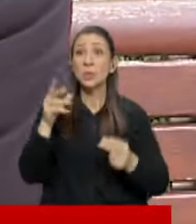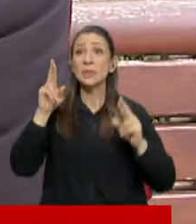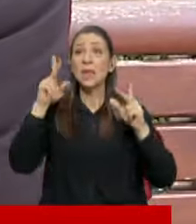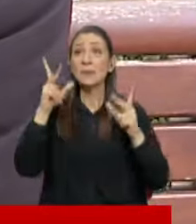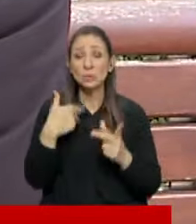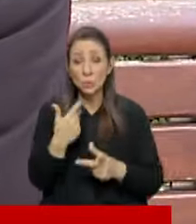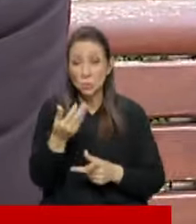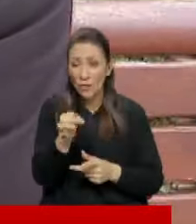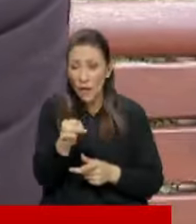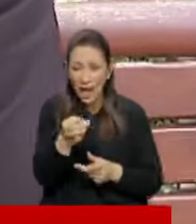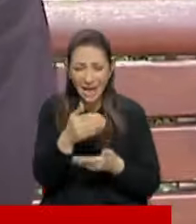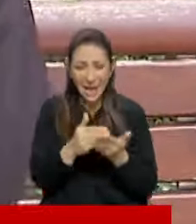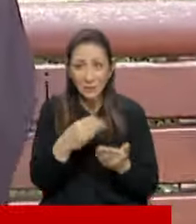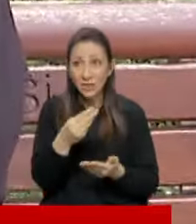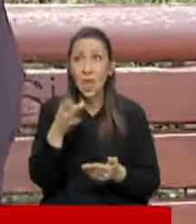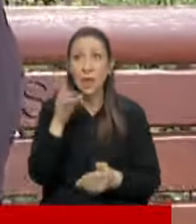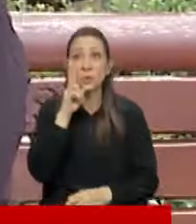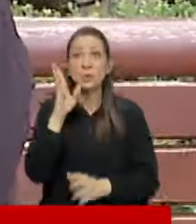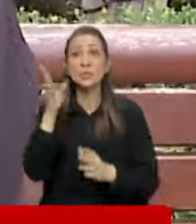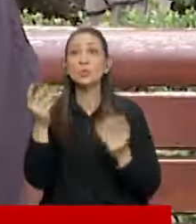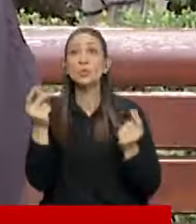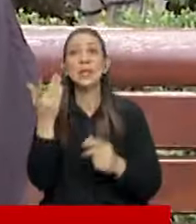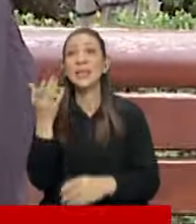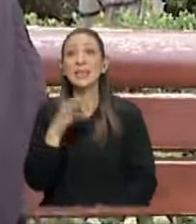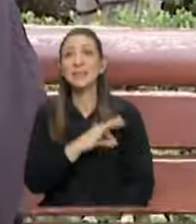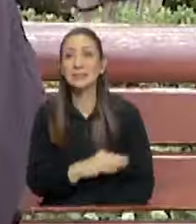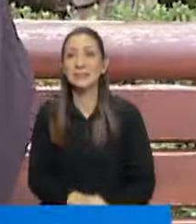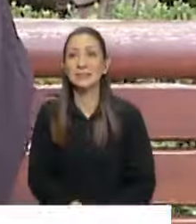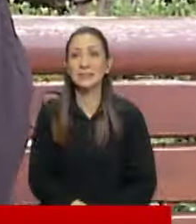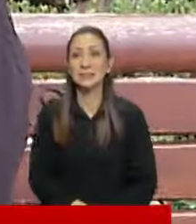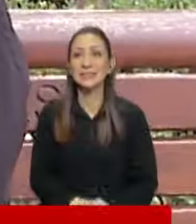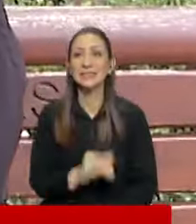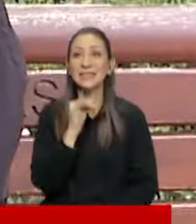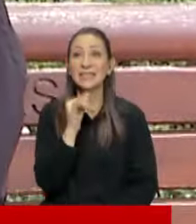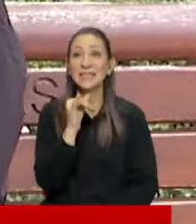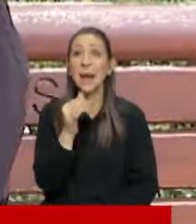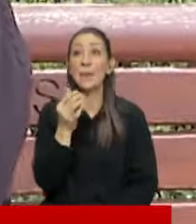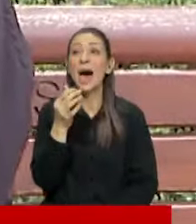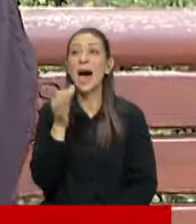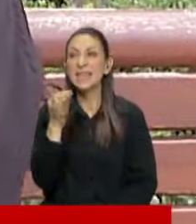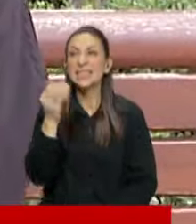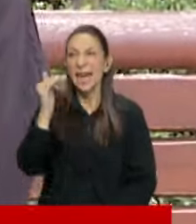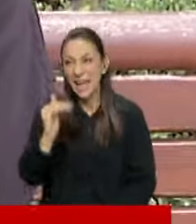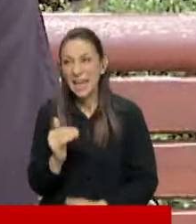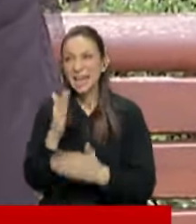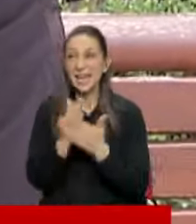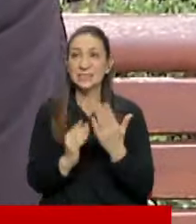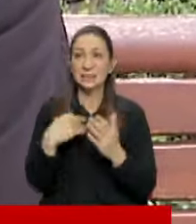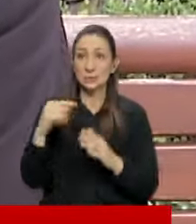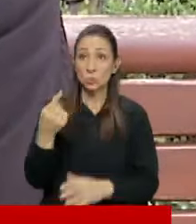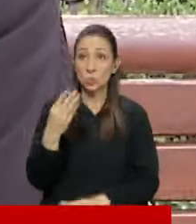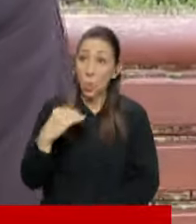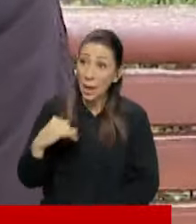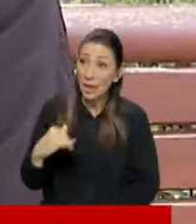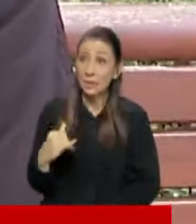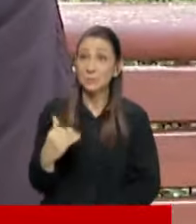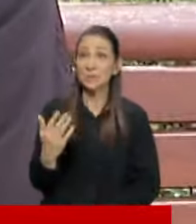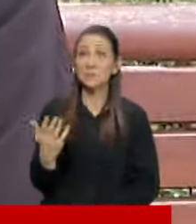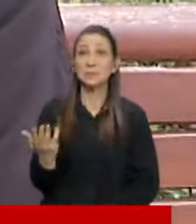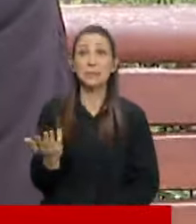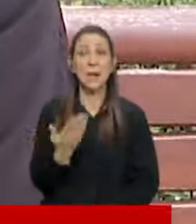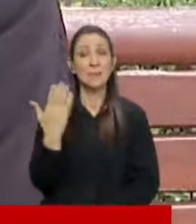tanımadıklarıma küçük altın götürmüşüm. En son gittiğiniz düğünde ne taktınız? En son gram altının da yarısını taktık. Çok yakınımızda.